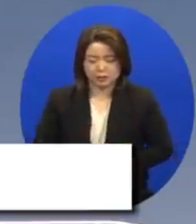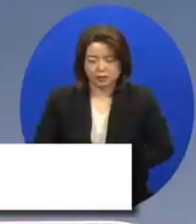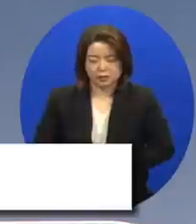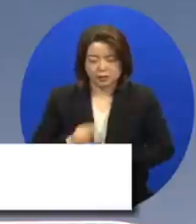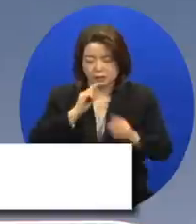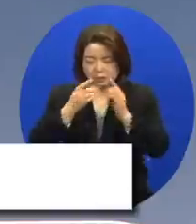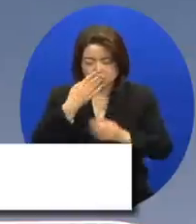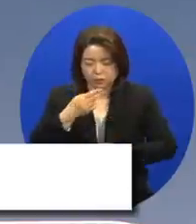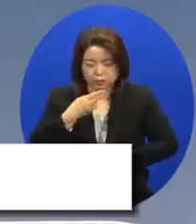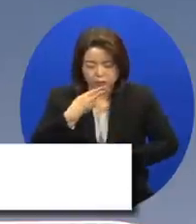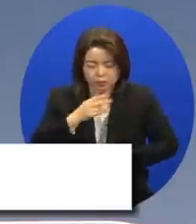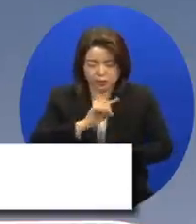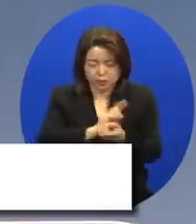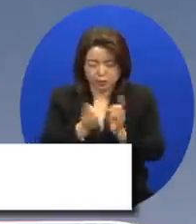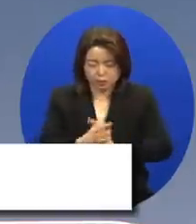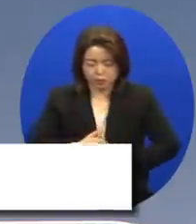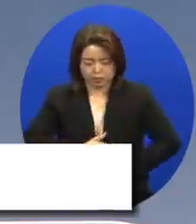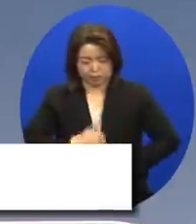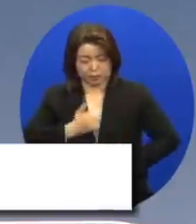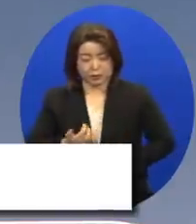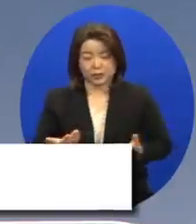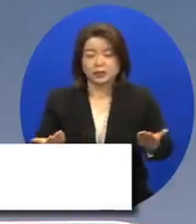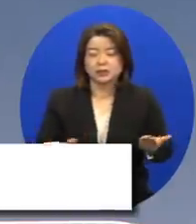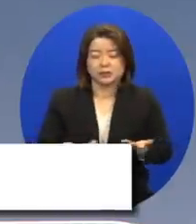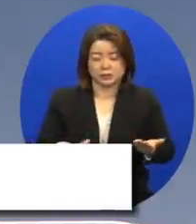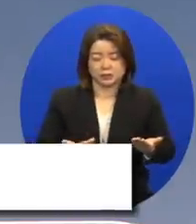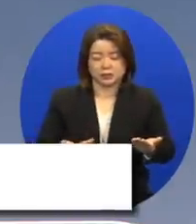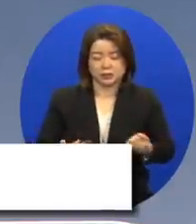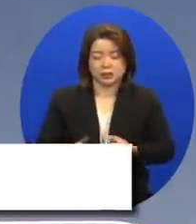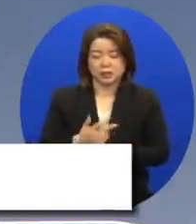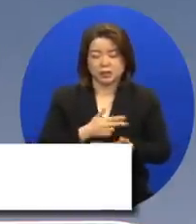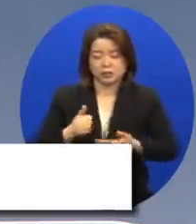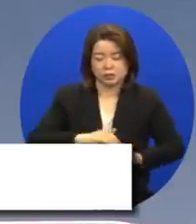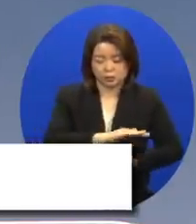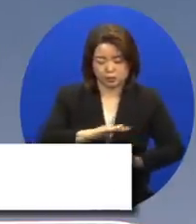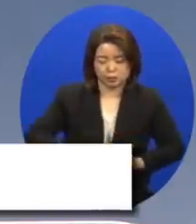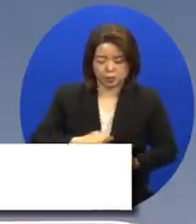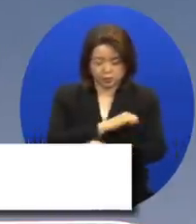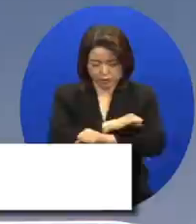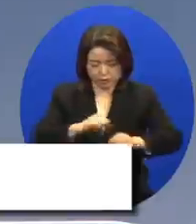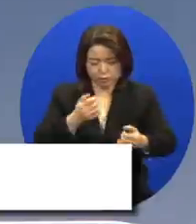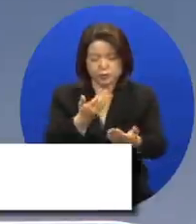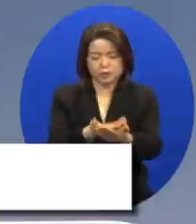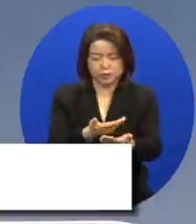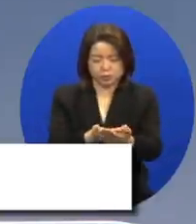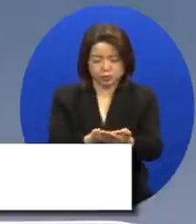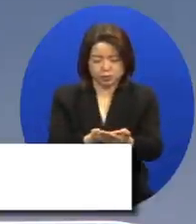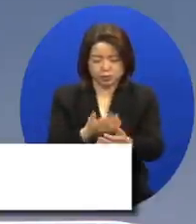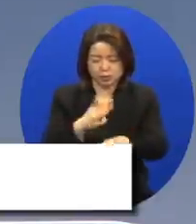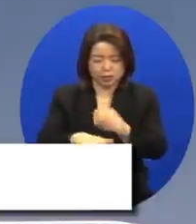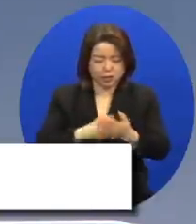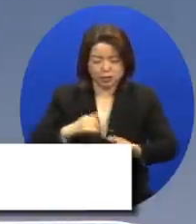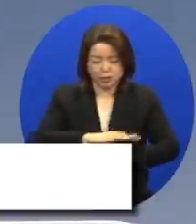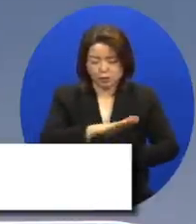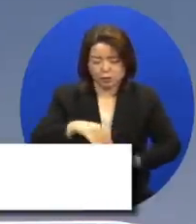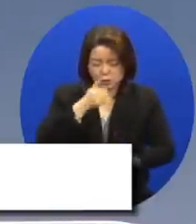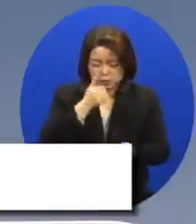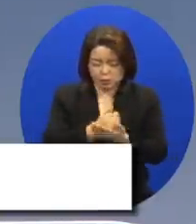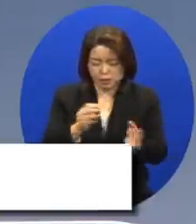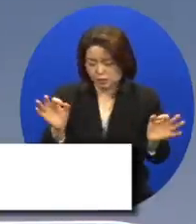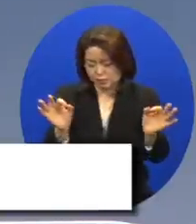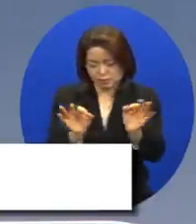나눌 수 없이 서로 분노하는 1 주님이 우리를 용서해 주소서 하나님이 우리의 죄를 사하여